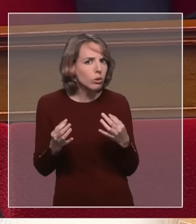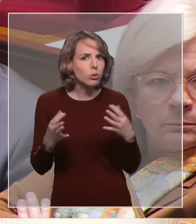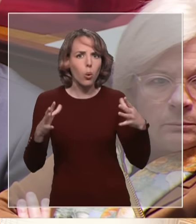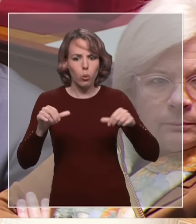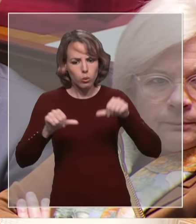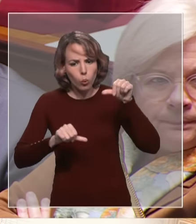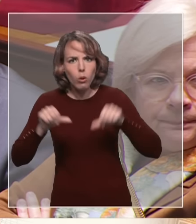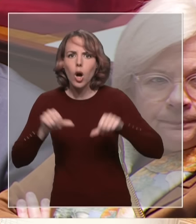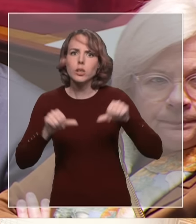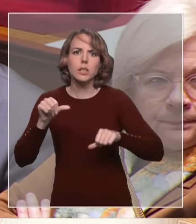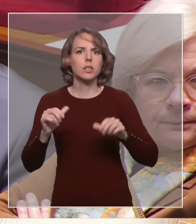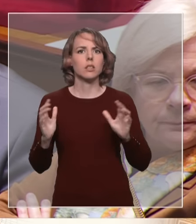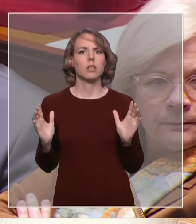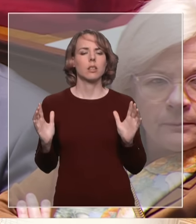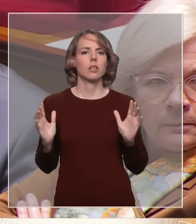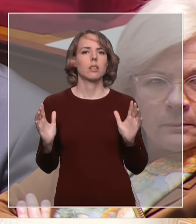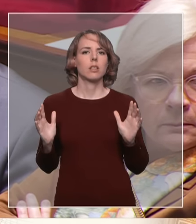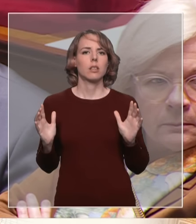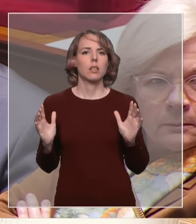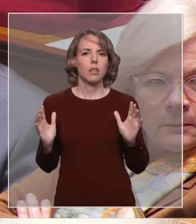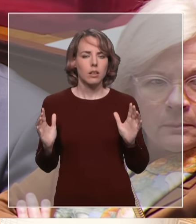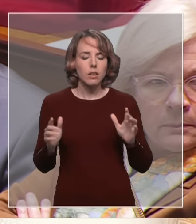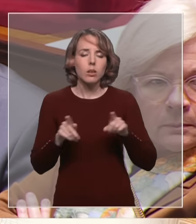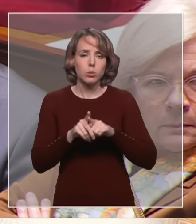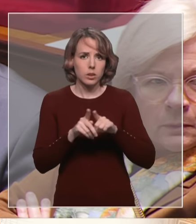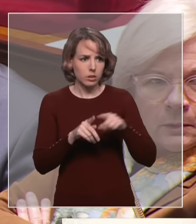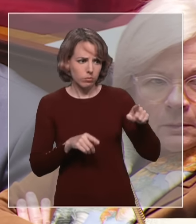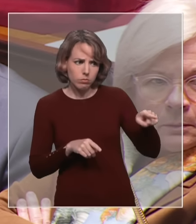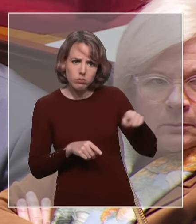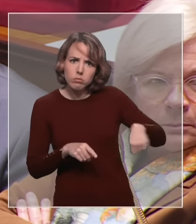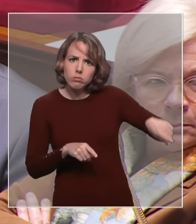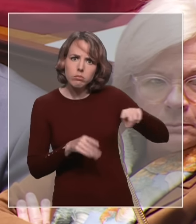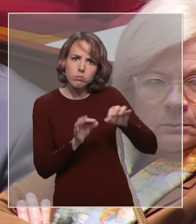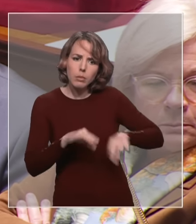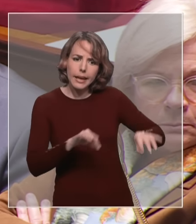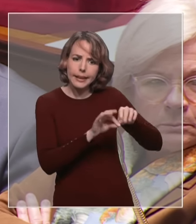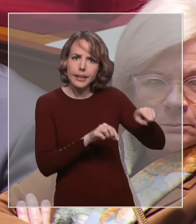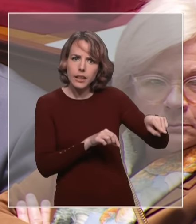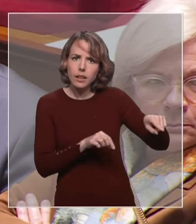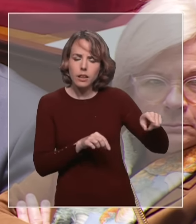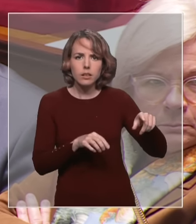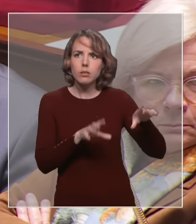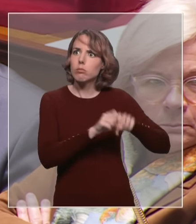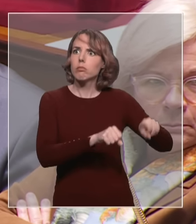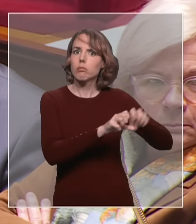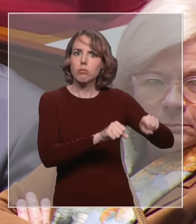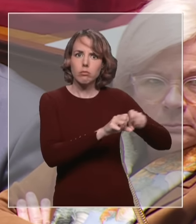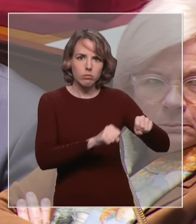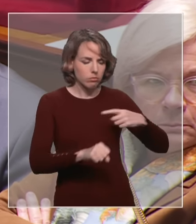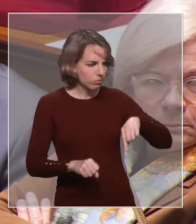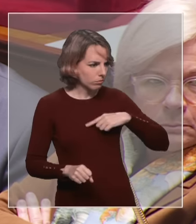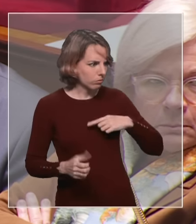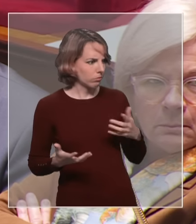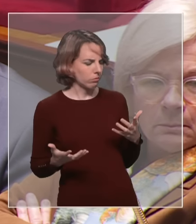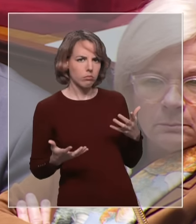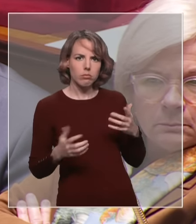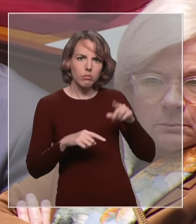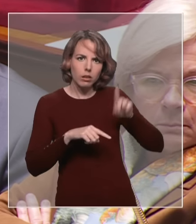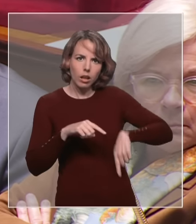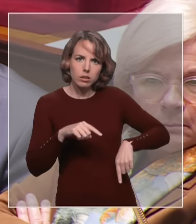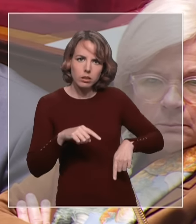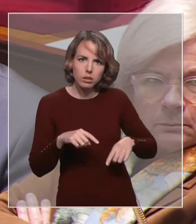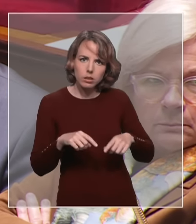propres productions. Ensuite, parce que ces pays produisent dans des conditions qui nous sont interdites, à juste titre, avec des produits qui